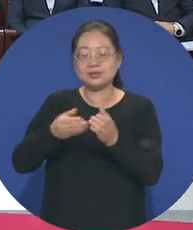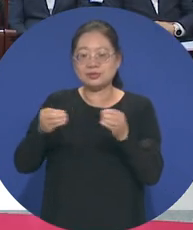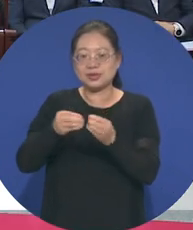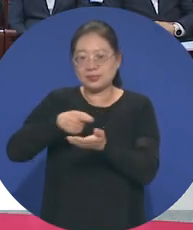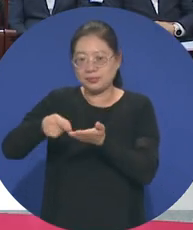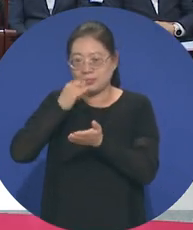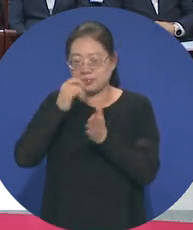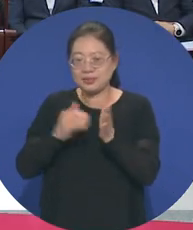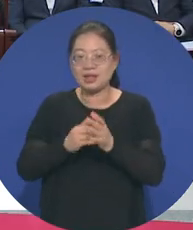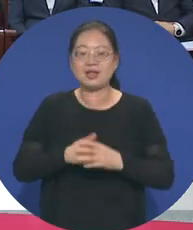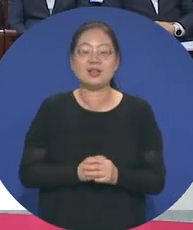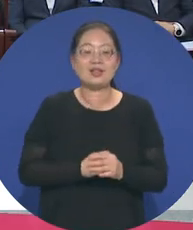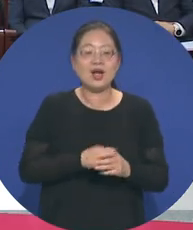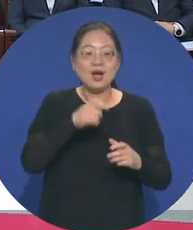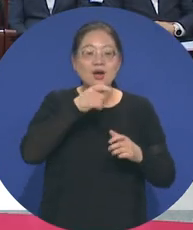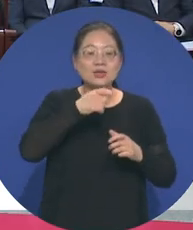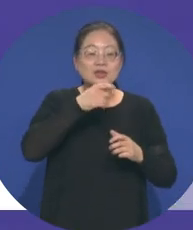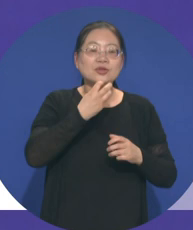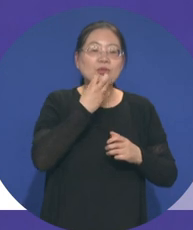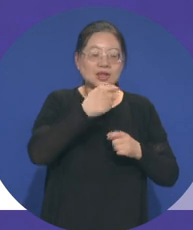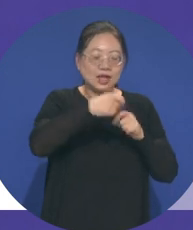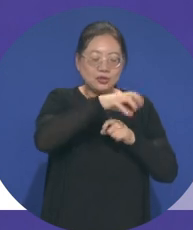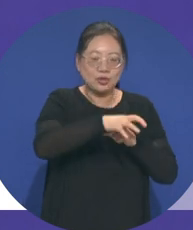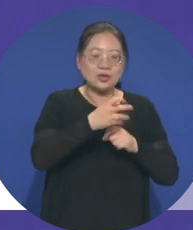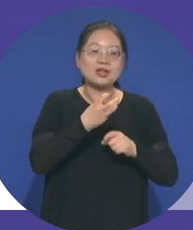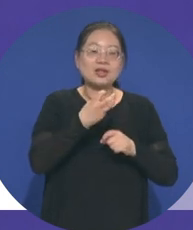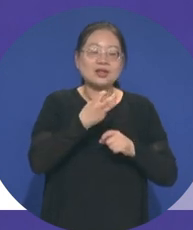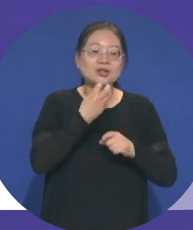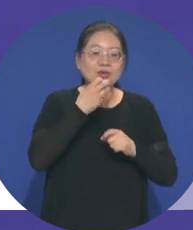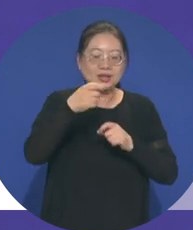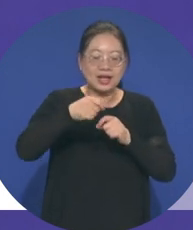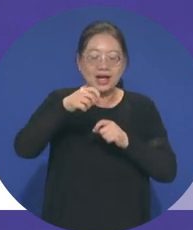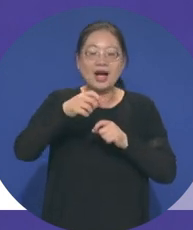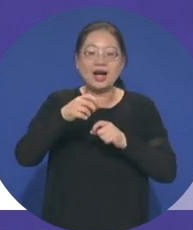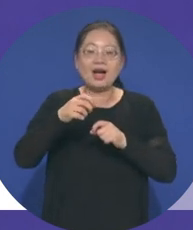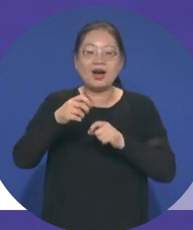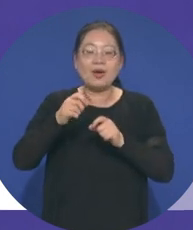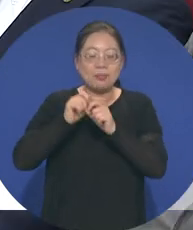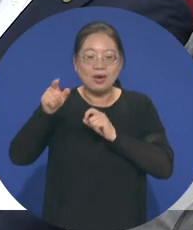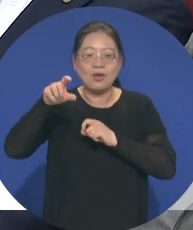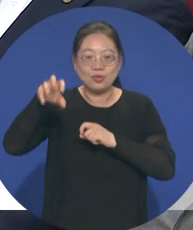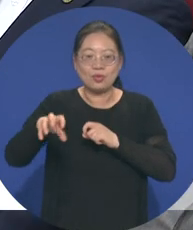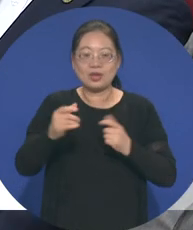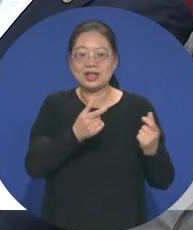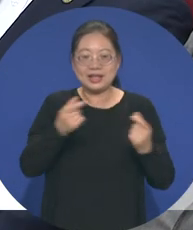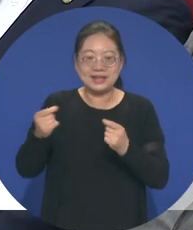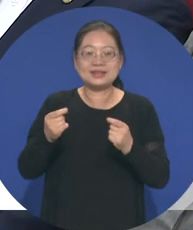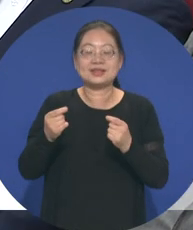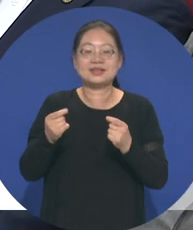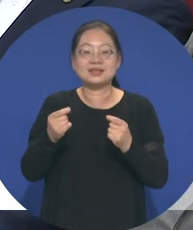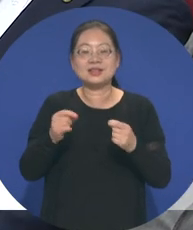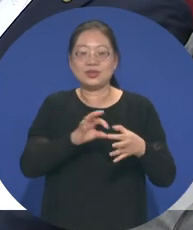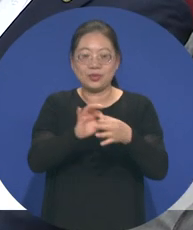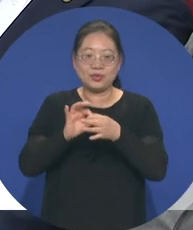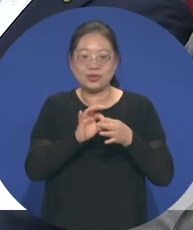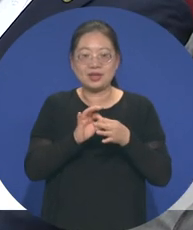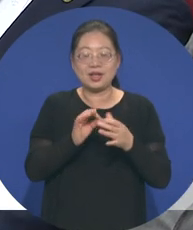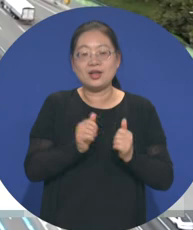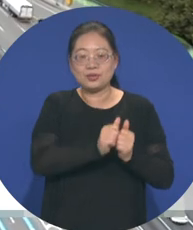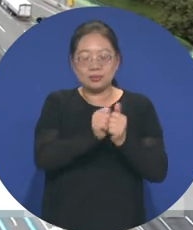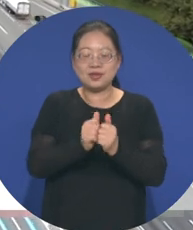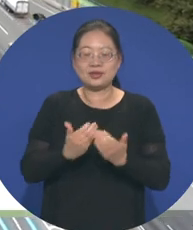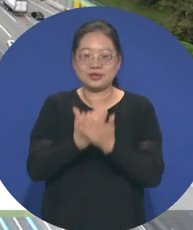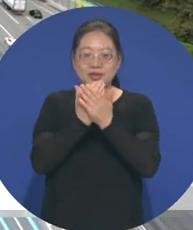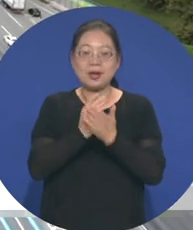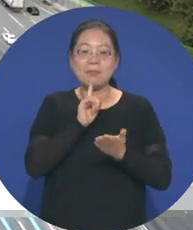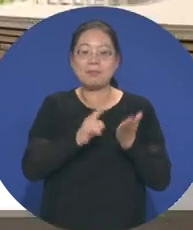통해 수도권과 비수도권을 유기적으로 연결해 국토 균형 발전과 동반 성장을 추진해야 한다고 강조했습니다.